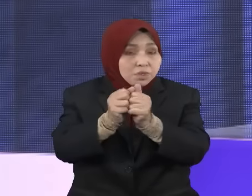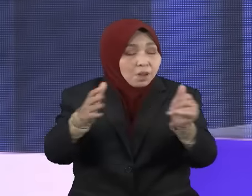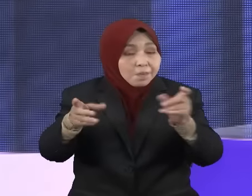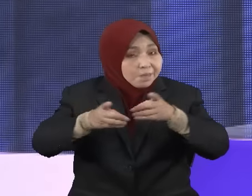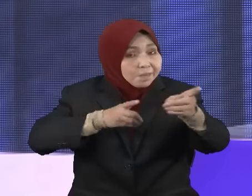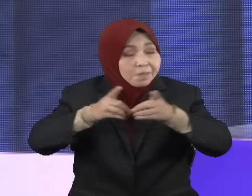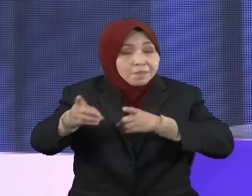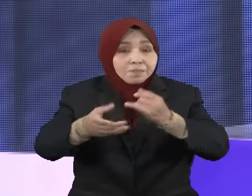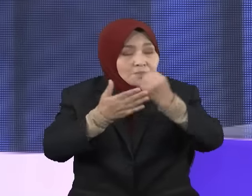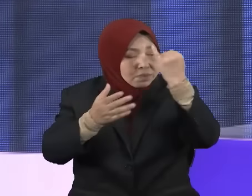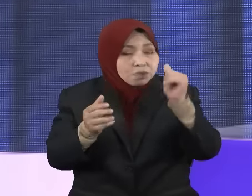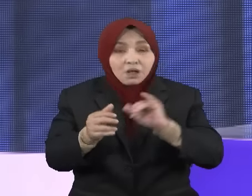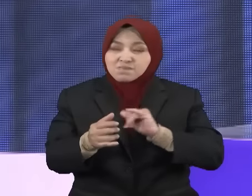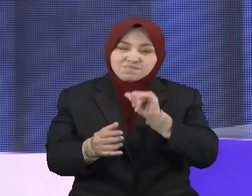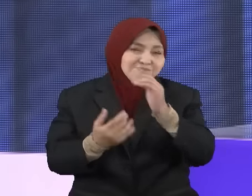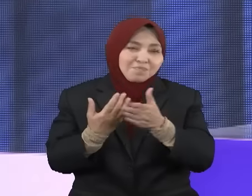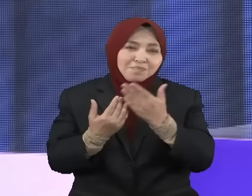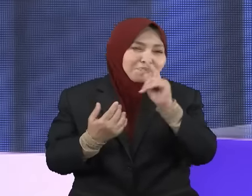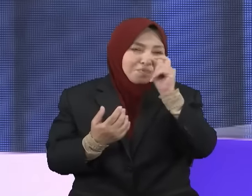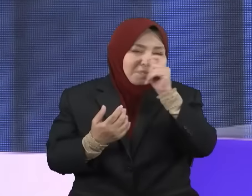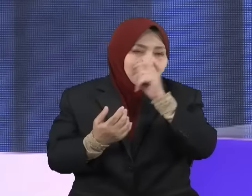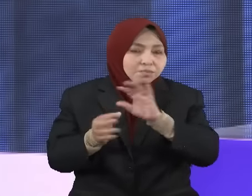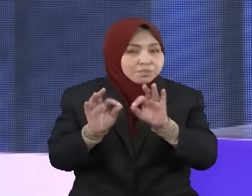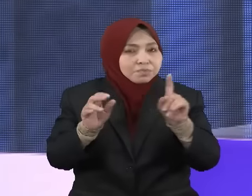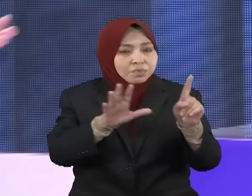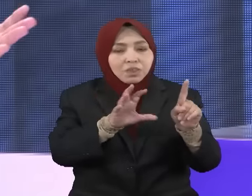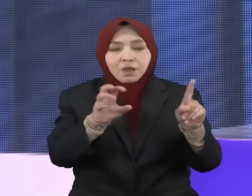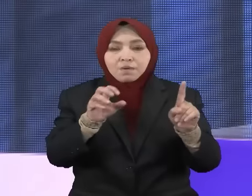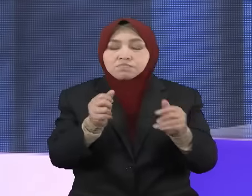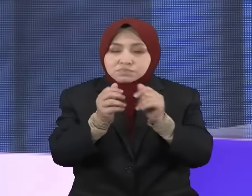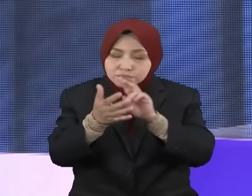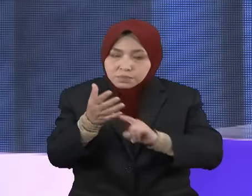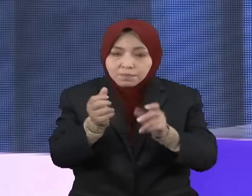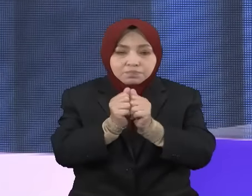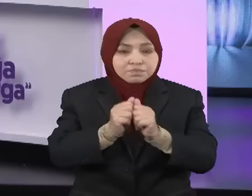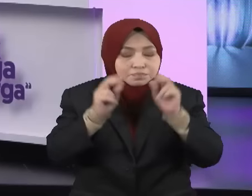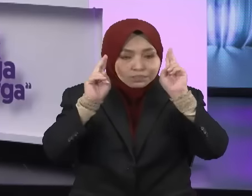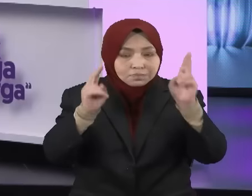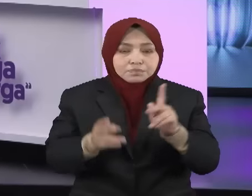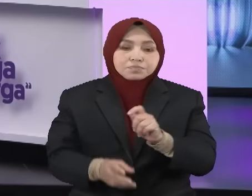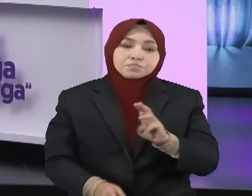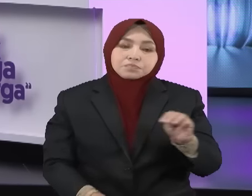tidak mudah untuk ditipu. Ayat 150, kita baca bersama Al-Fatihah Ustaz Timizi.